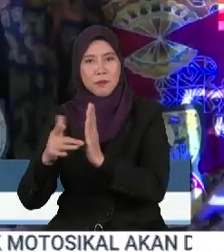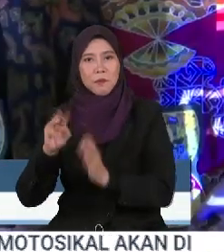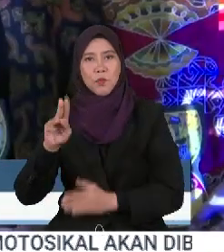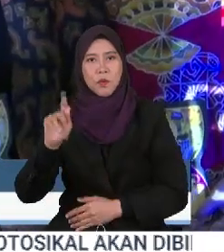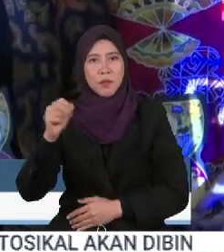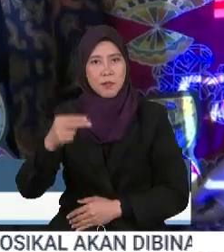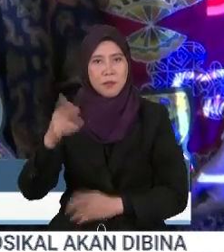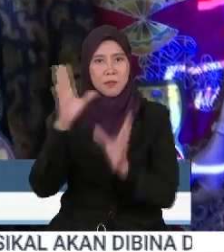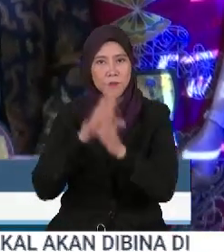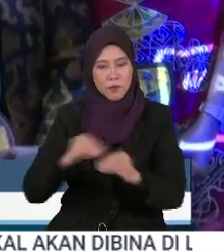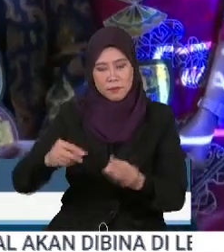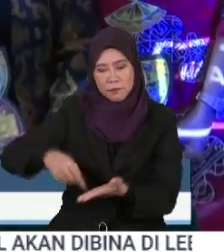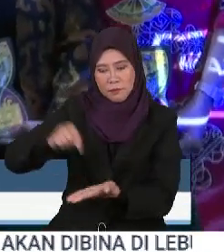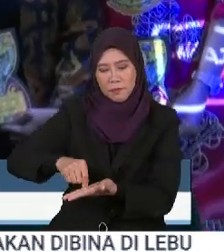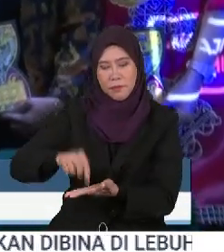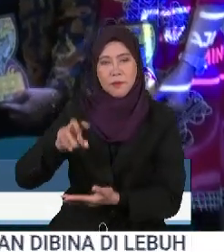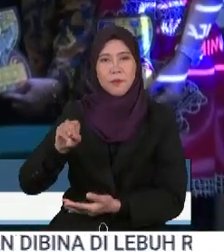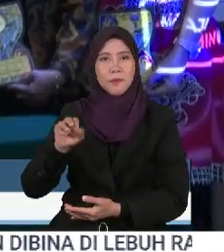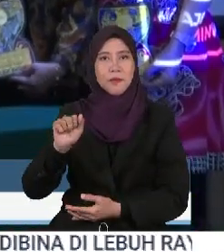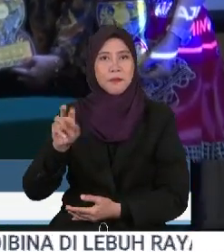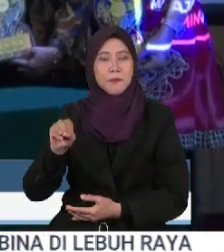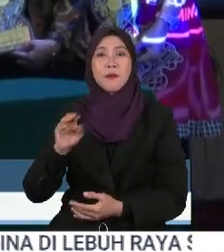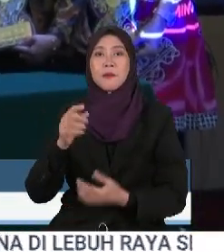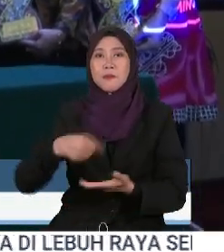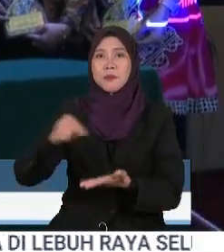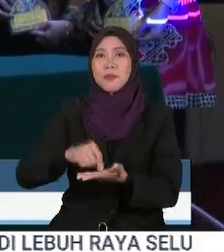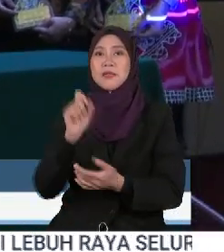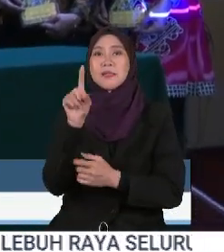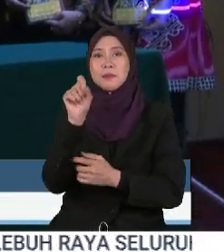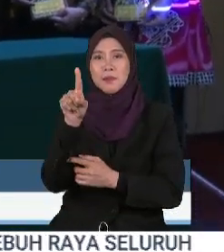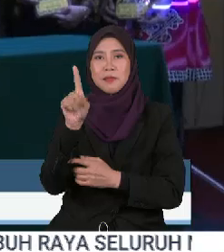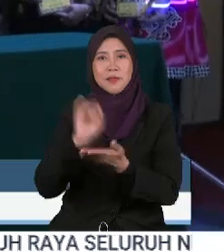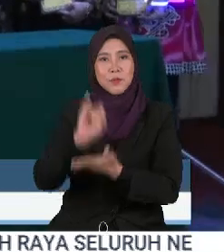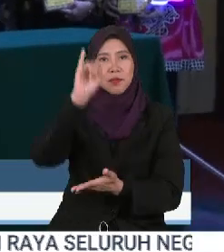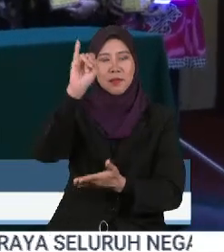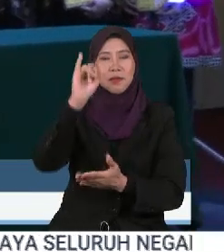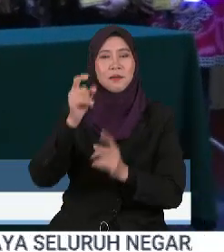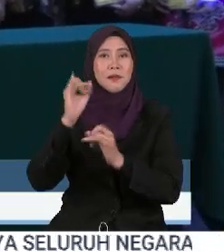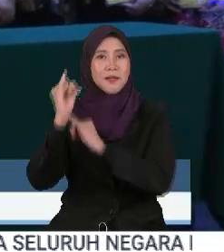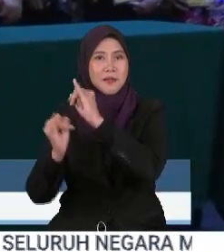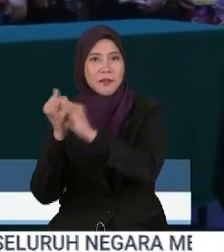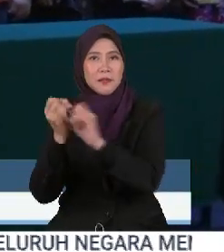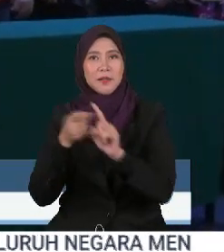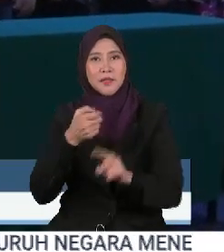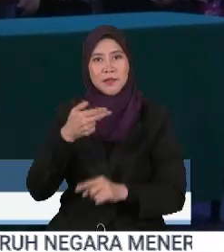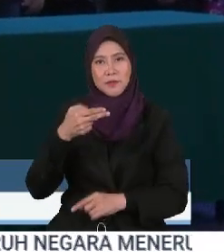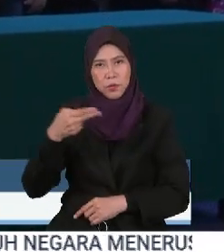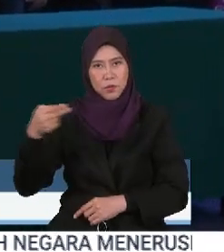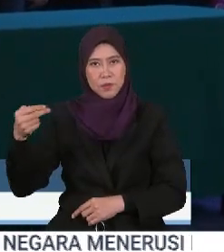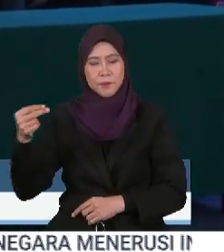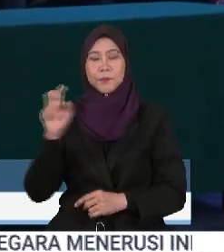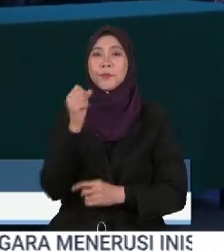Sarawak PMU menandatangani AMM bersama 11 institusi pendidikan antarabangsa dari Indonesia. Antara